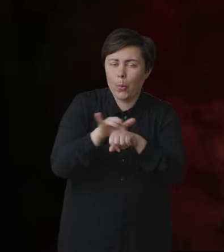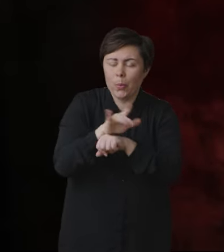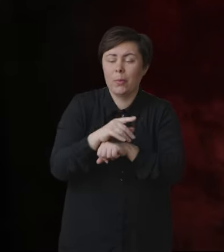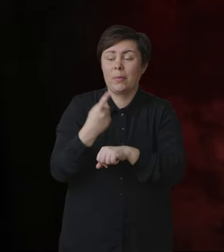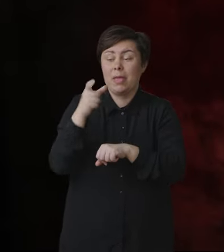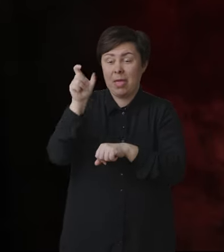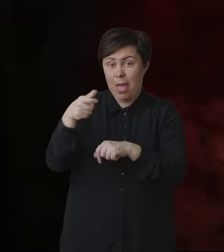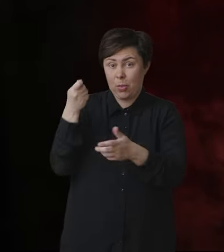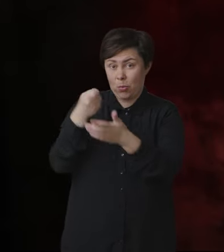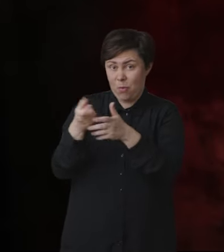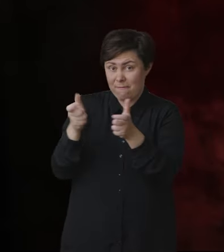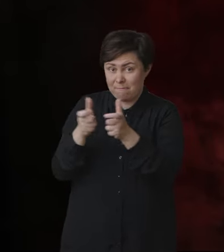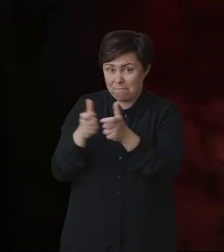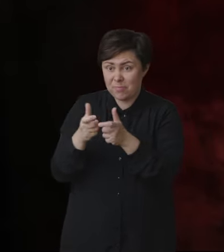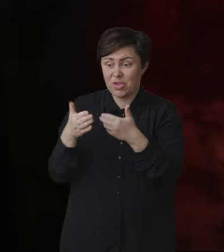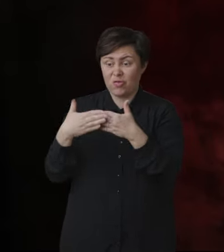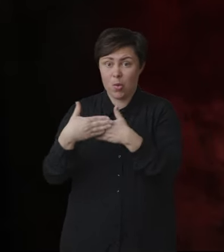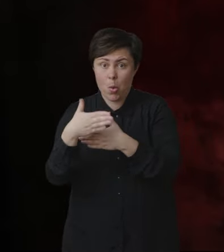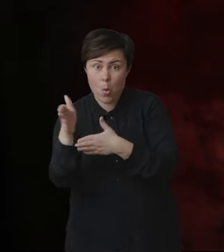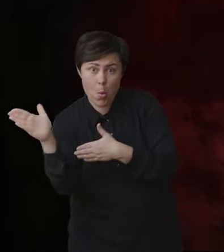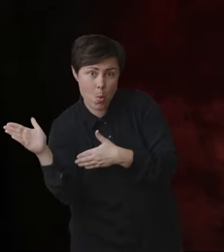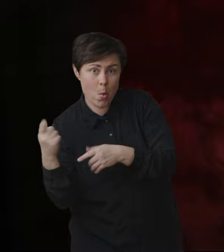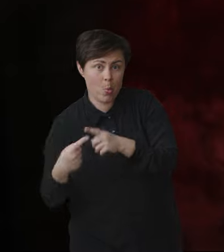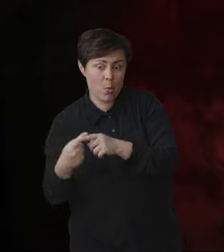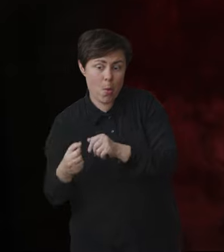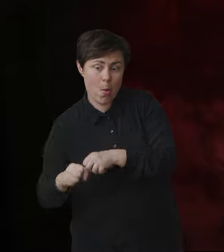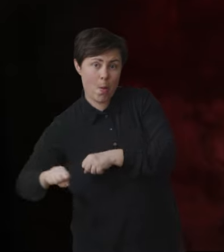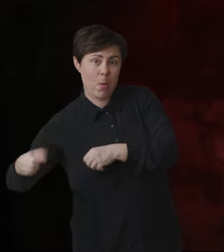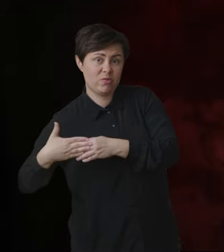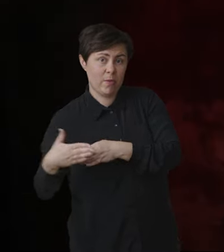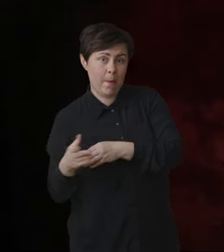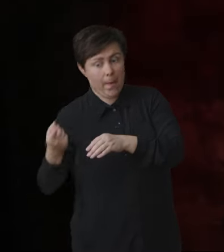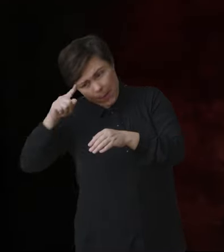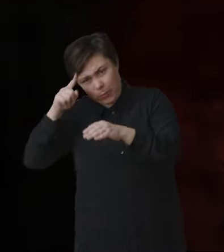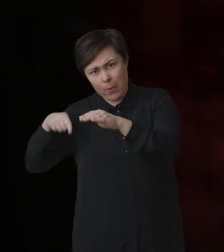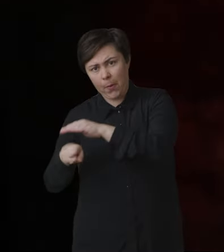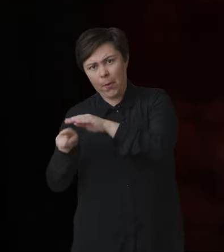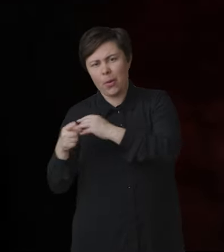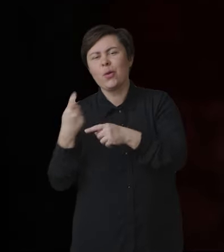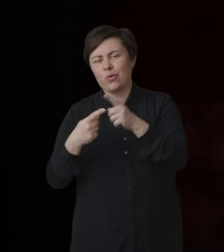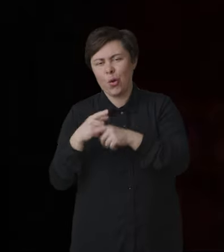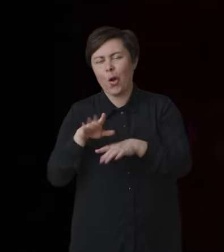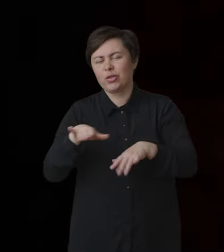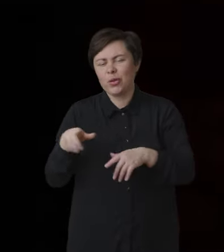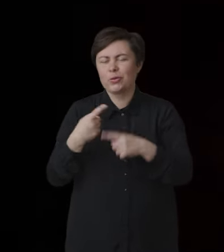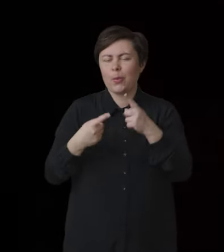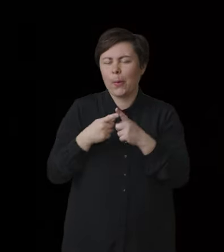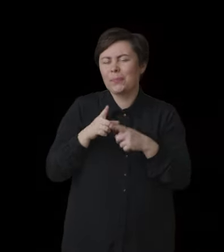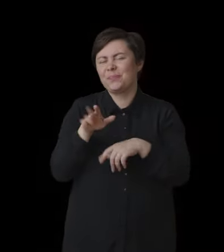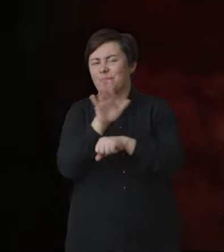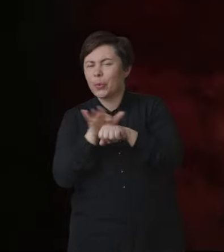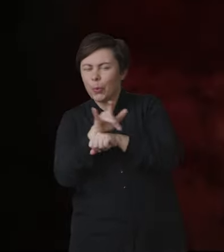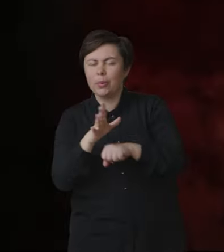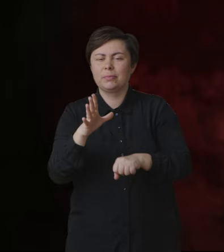jeden kupował bilet, otwierał drzwi z boku, to no, były kombinacje różne, jako dzieci żeśmy